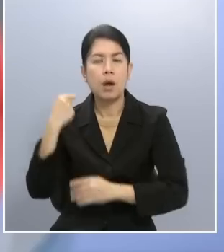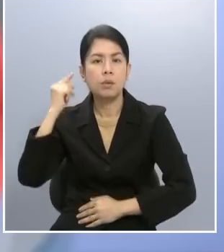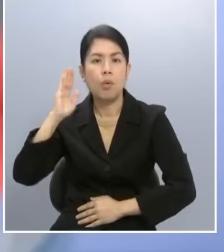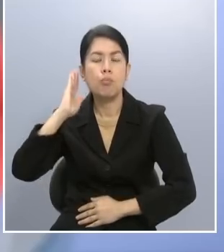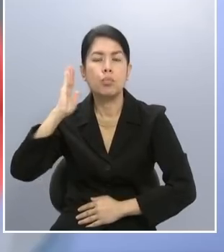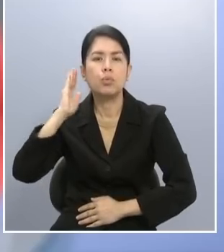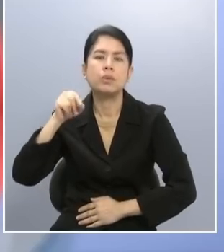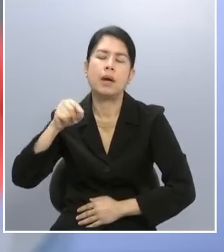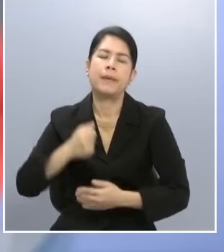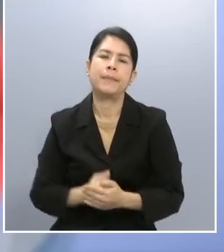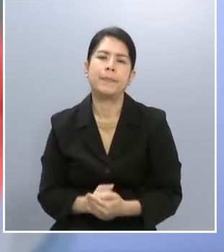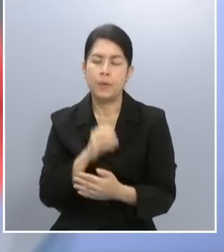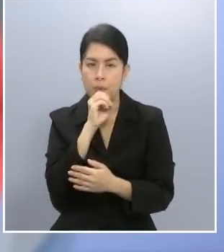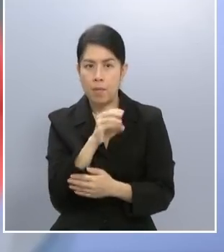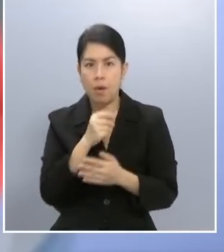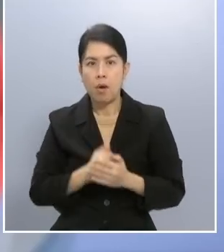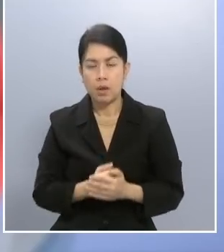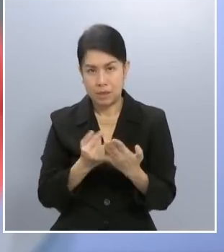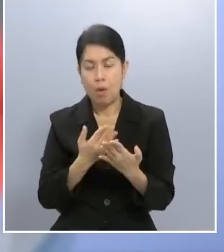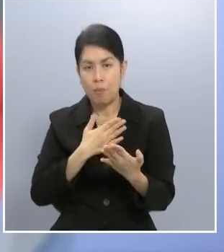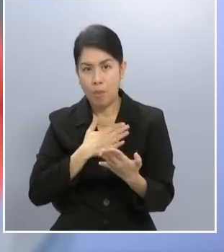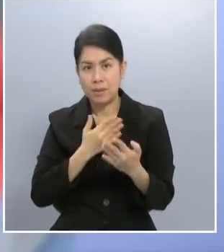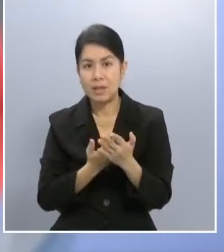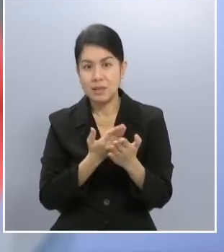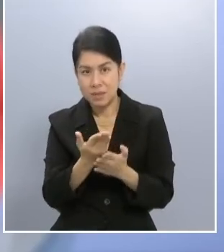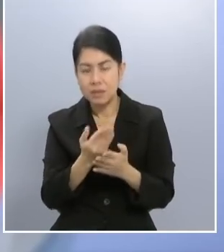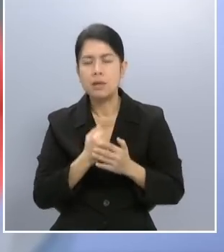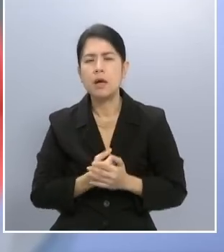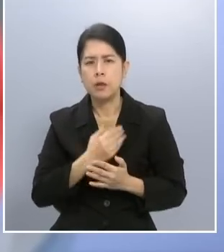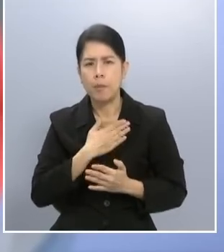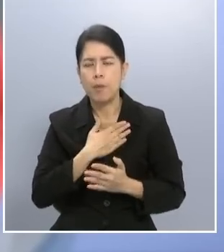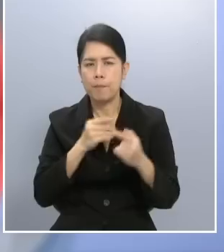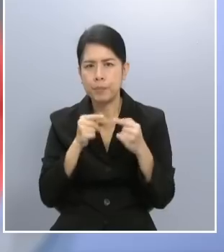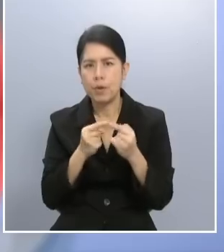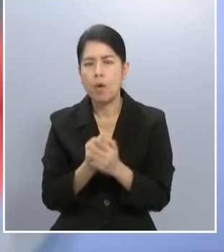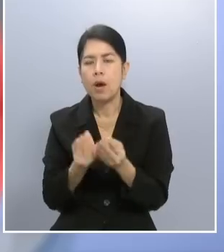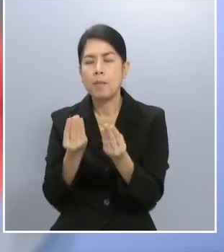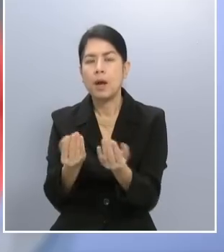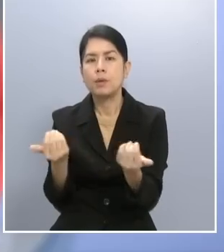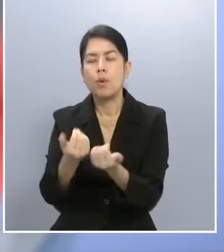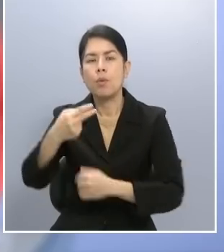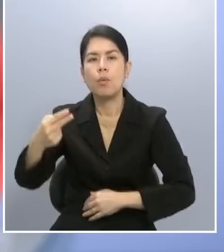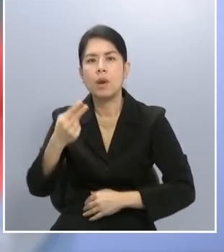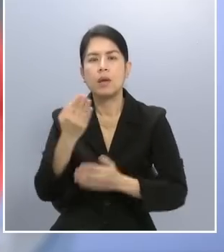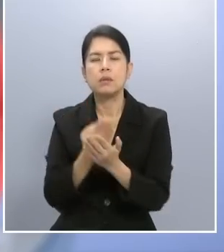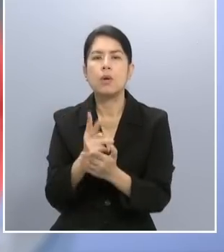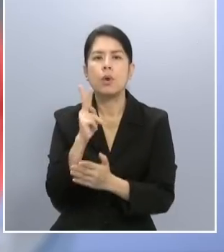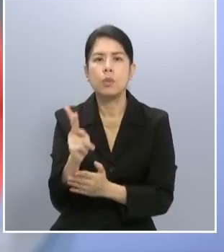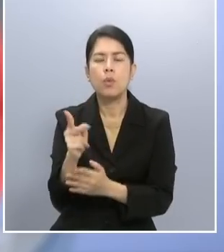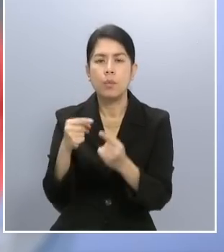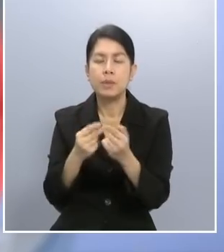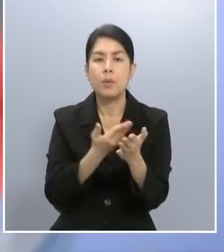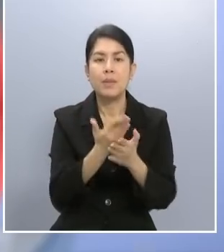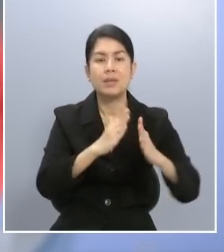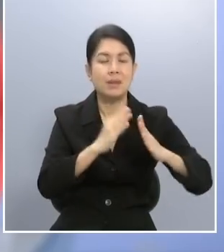ซื้อยังไงลุงเดชาบอกถ้าอย่างนั้นเดี๋ยวผมจะให้ลูกให้หลานเนี่ยไปกู้เงินมารอมันเนี่ยนานหลายเดือนสุดท้าย